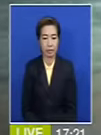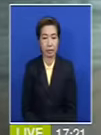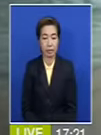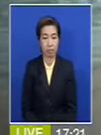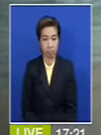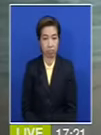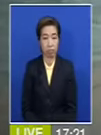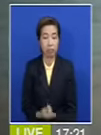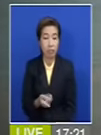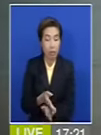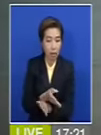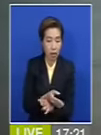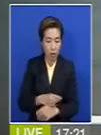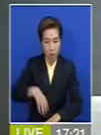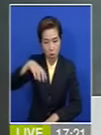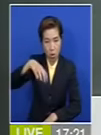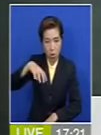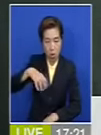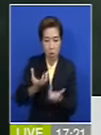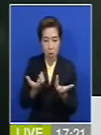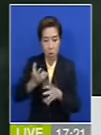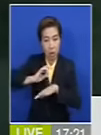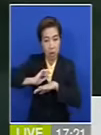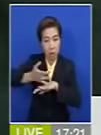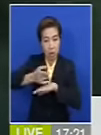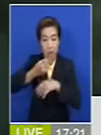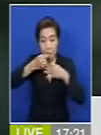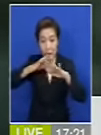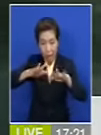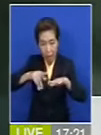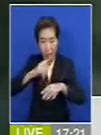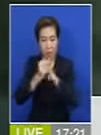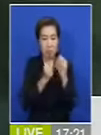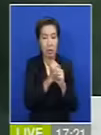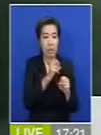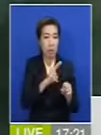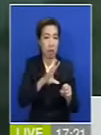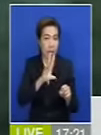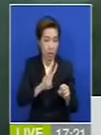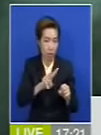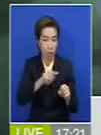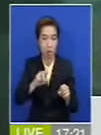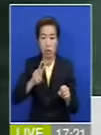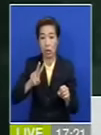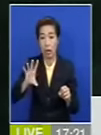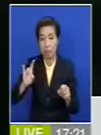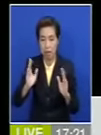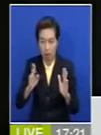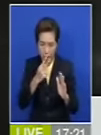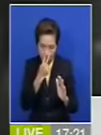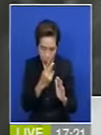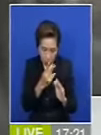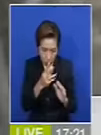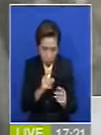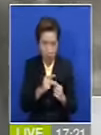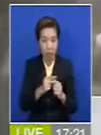จากการเก็บข้อมูลของกรมทรัพยากรทางทะเลและชายฝั่งระหว่างปี2552ถึง2558พบว่าตัวเลข